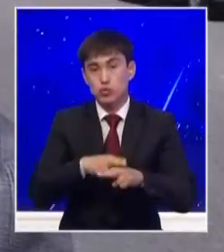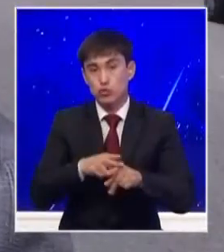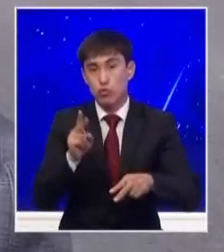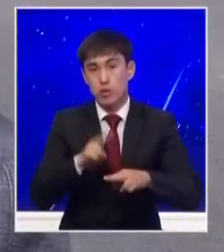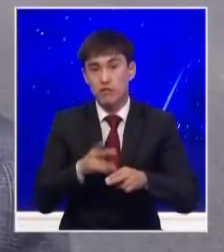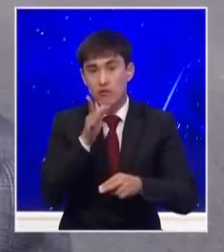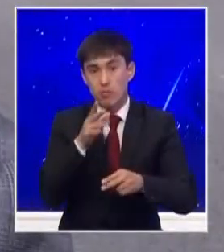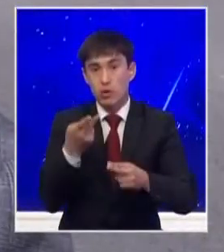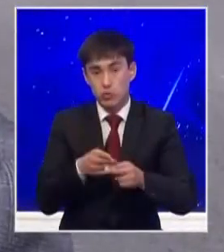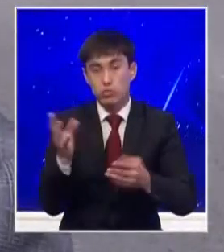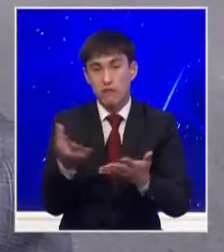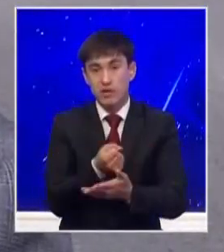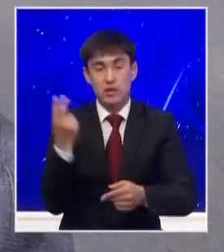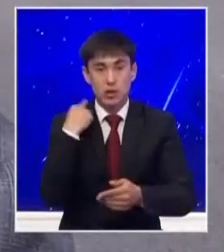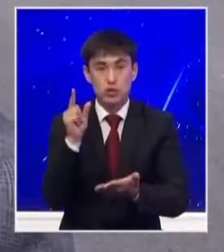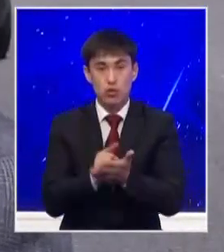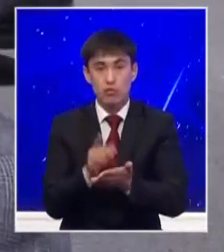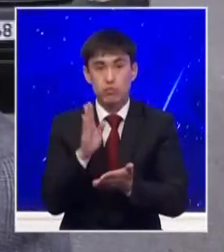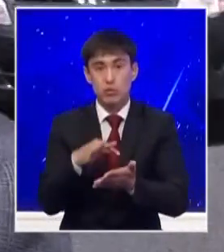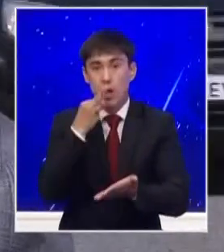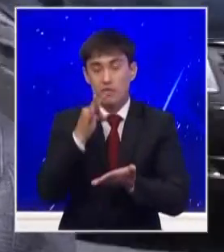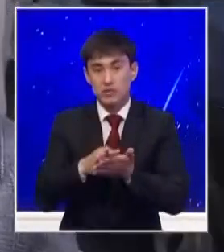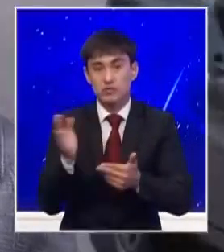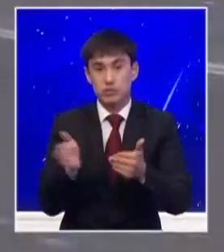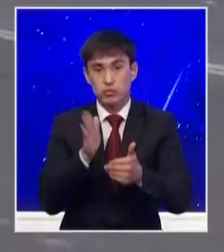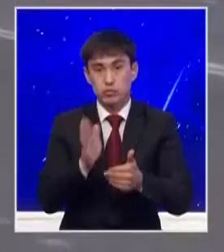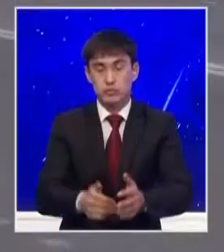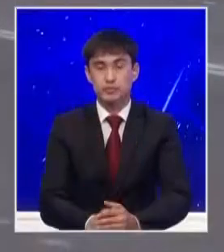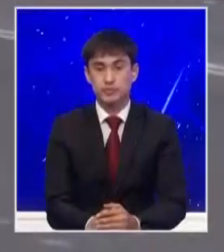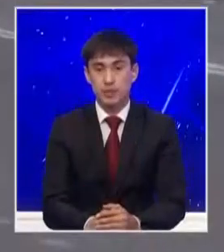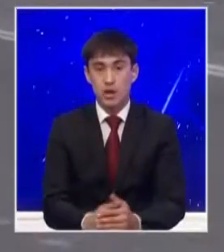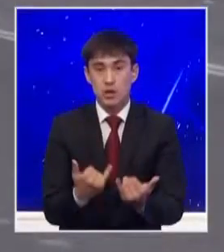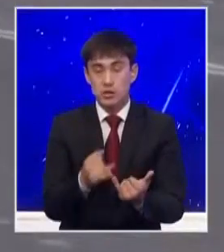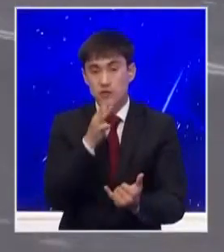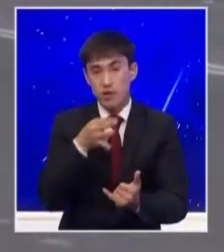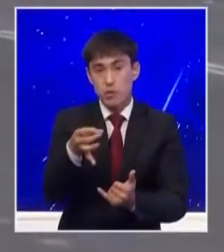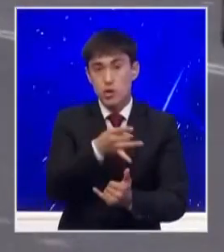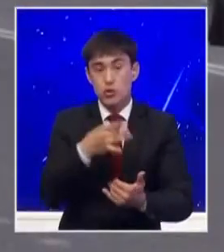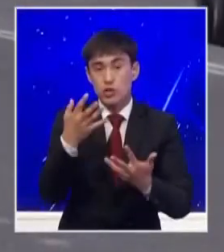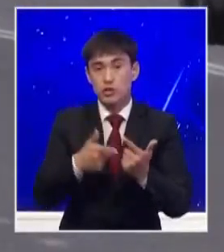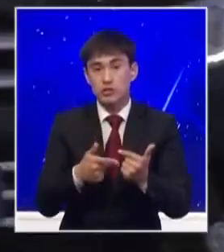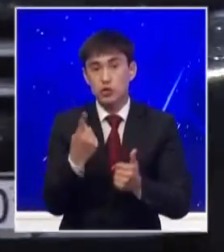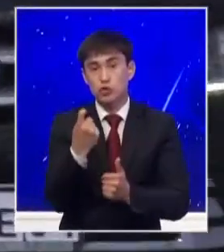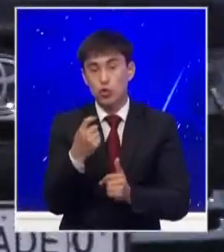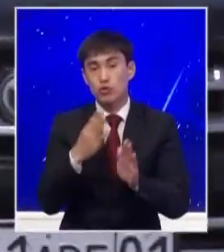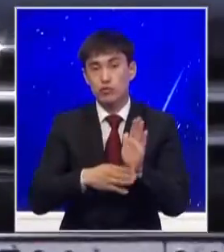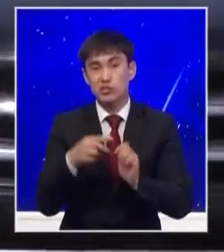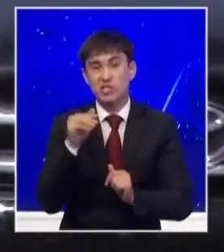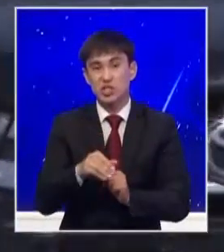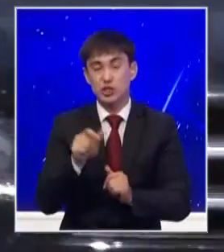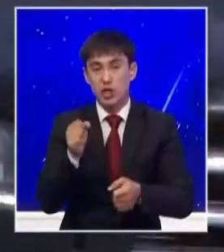во время которых мы также выявляем должников и привлекаем их к ответственности. В настоящее время в регионе насчитывается порядка 190